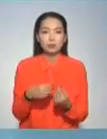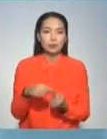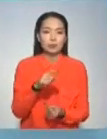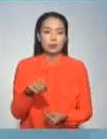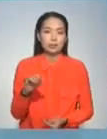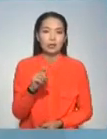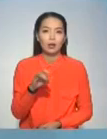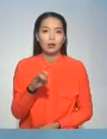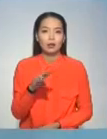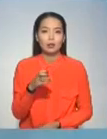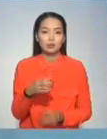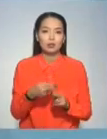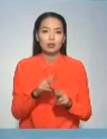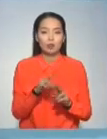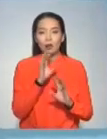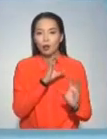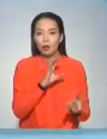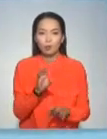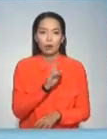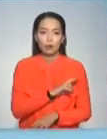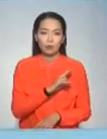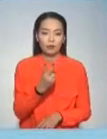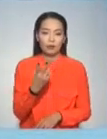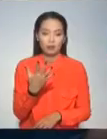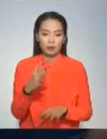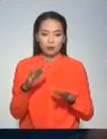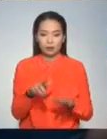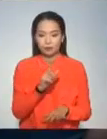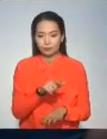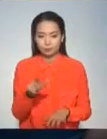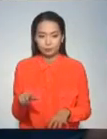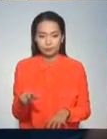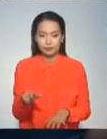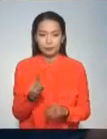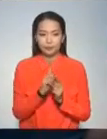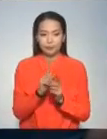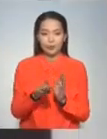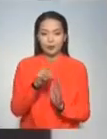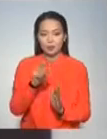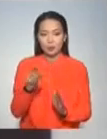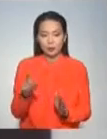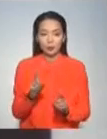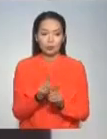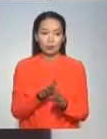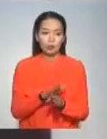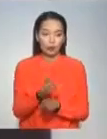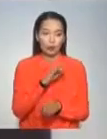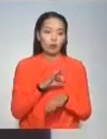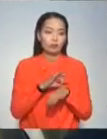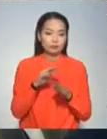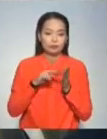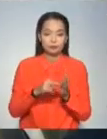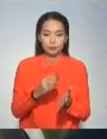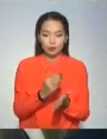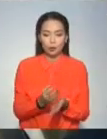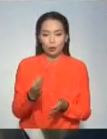Аральска, которые обеспечивают работой 25 местных жителей. Встречи с избирателями идут полным ходом. Сразу из